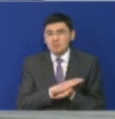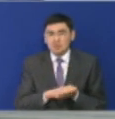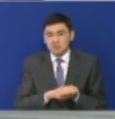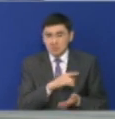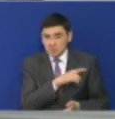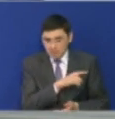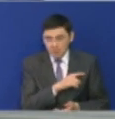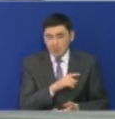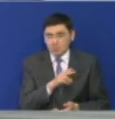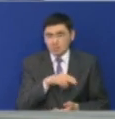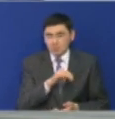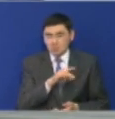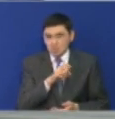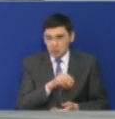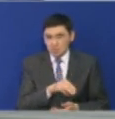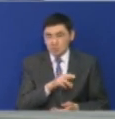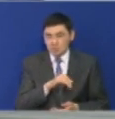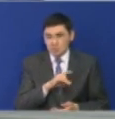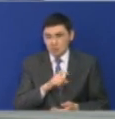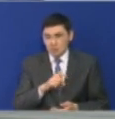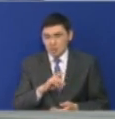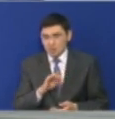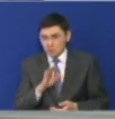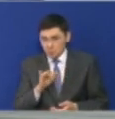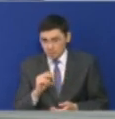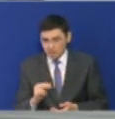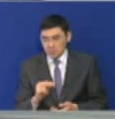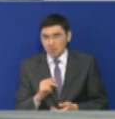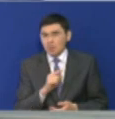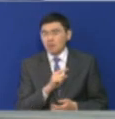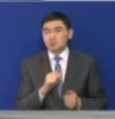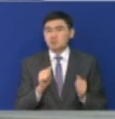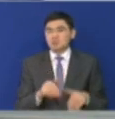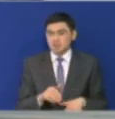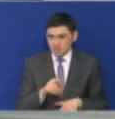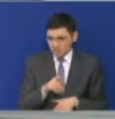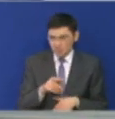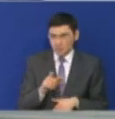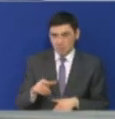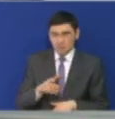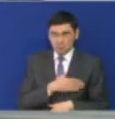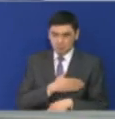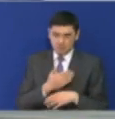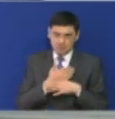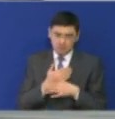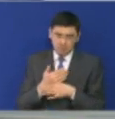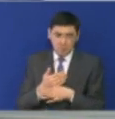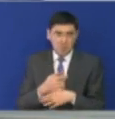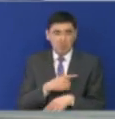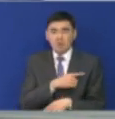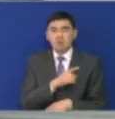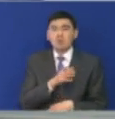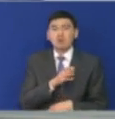Булатович Турлыханов, нашелся среди народа Восточного Казахстана и предложил руку